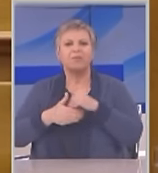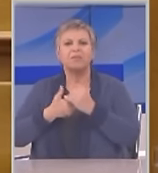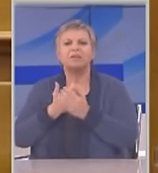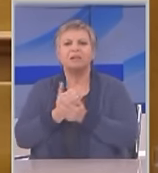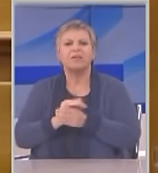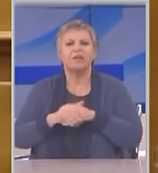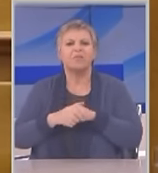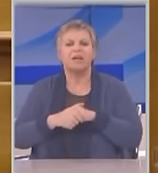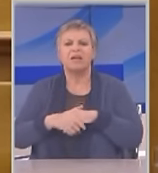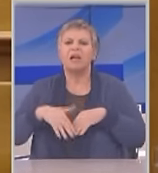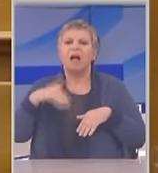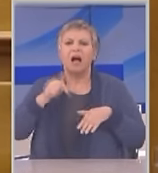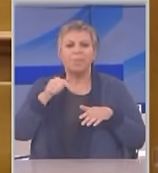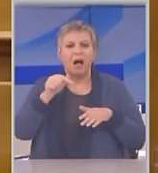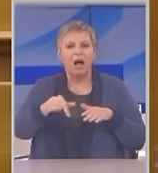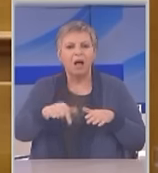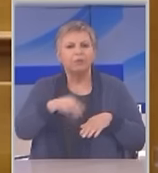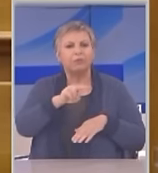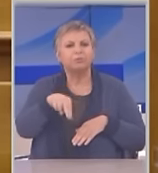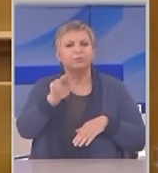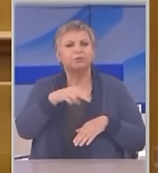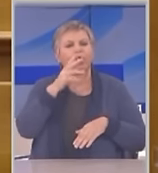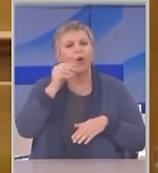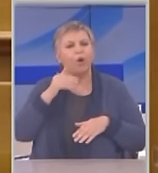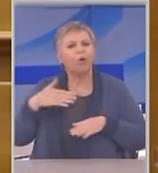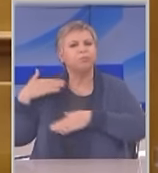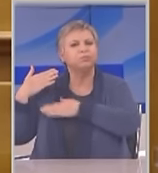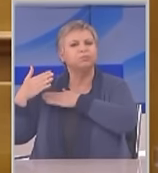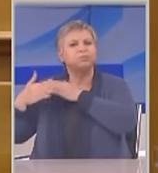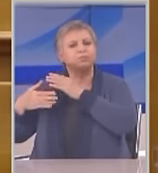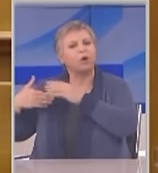από τα αδικήματα παραγεγραμμένα. Και στο ίδιο ακριβώς πλαίσιο